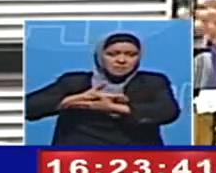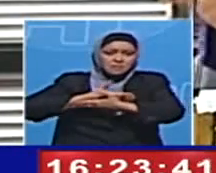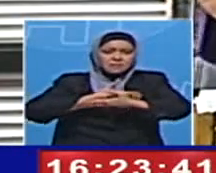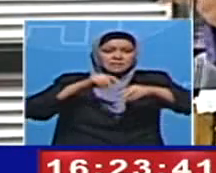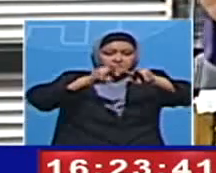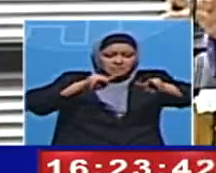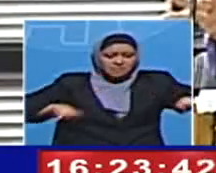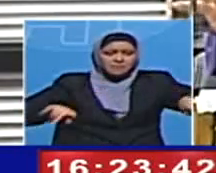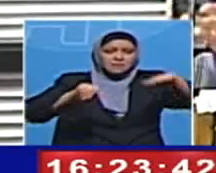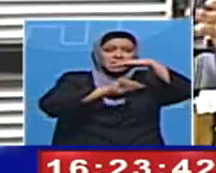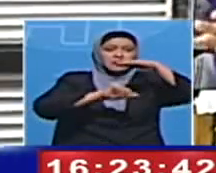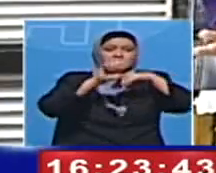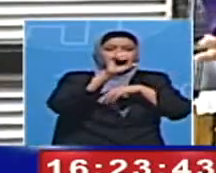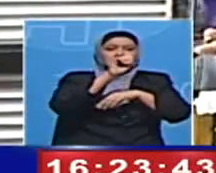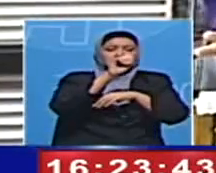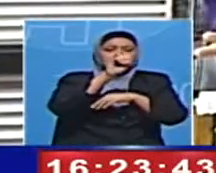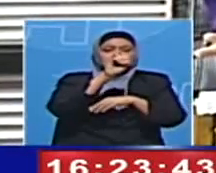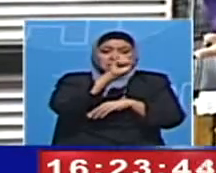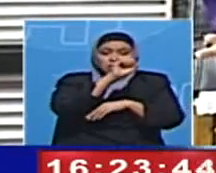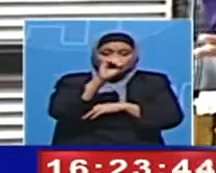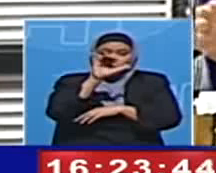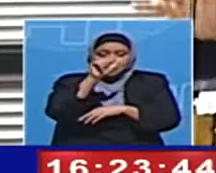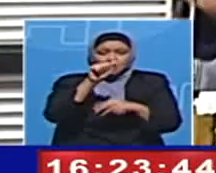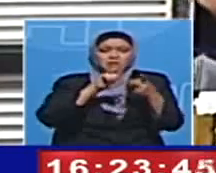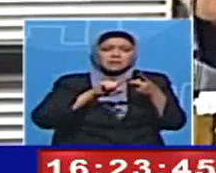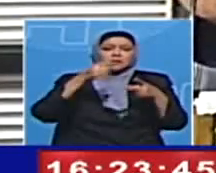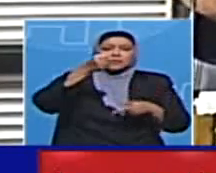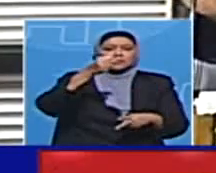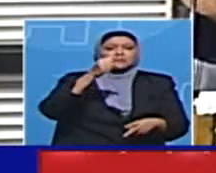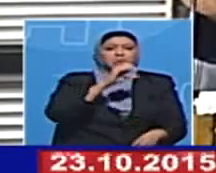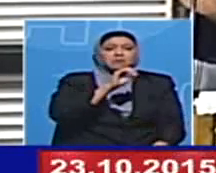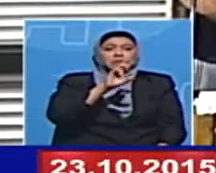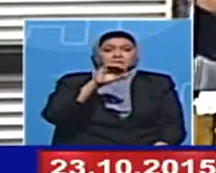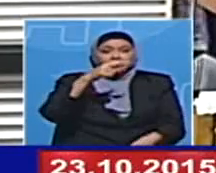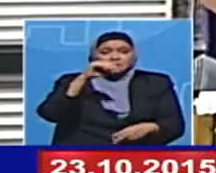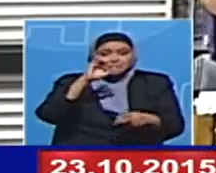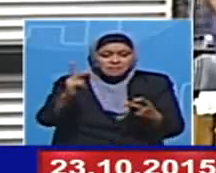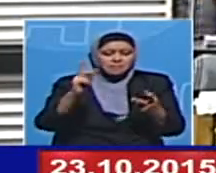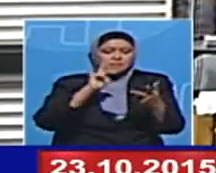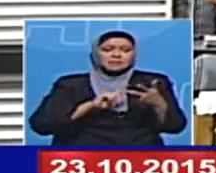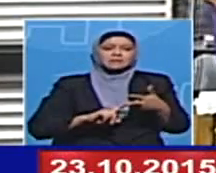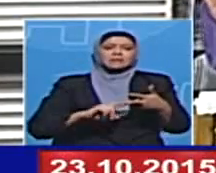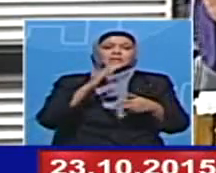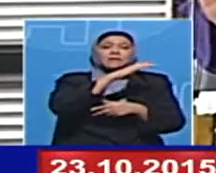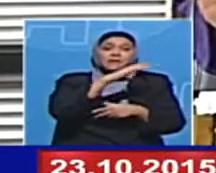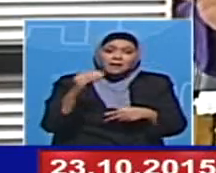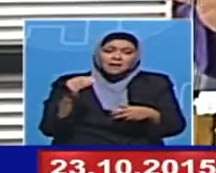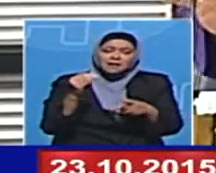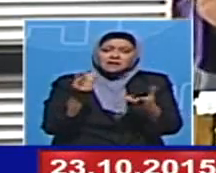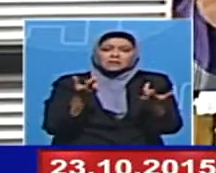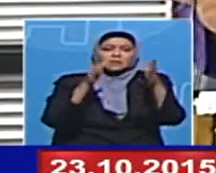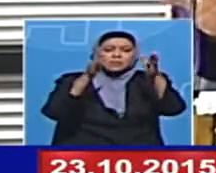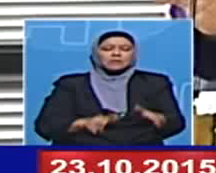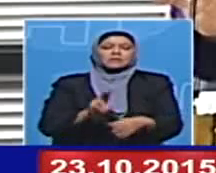berasaskan kacang soya dan susu organik Dal atau orang Utara